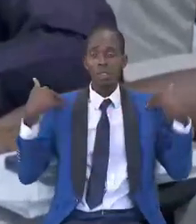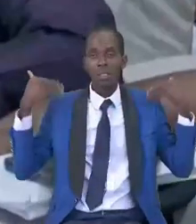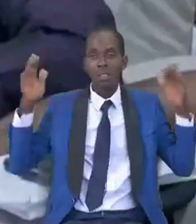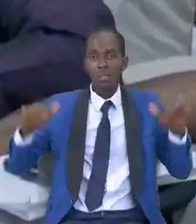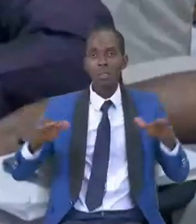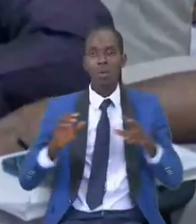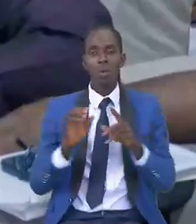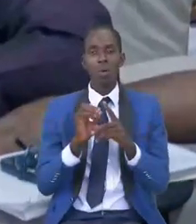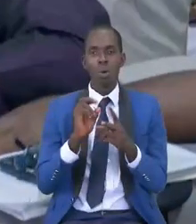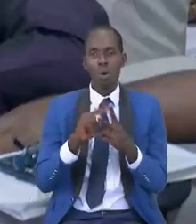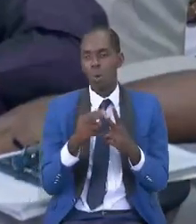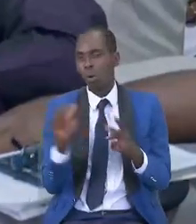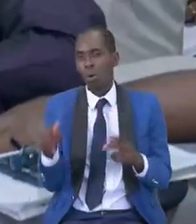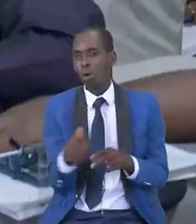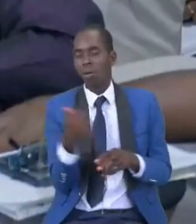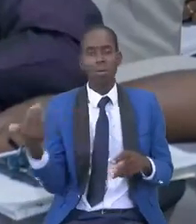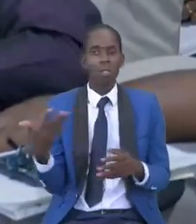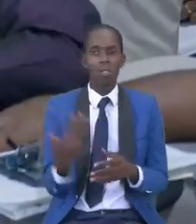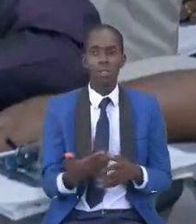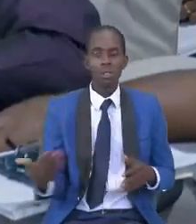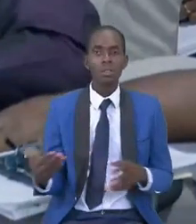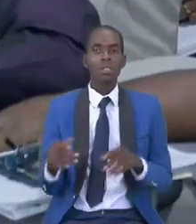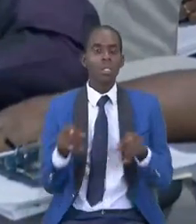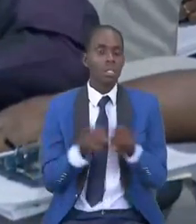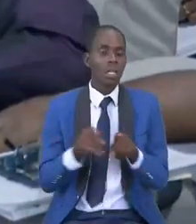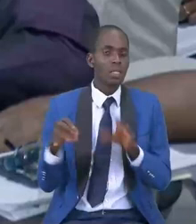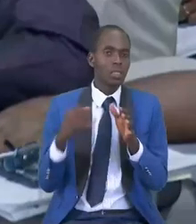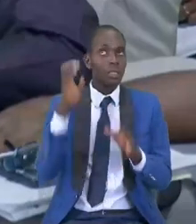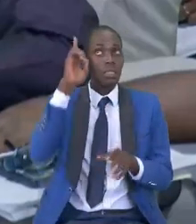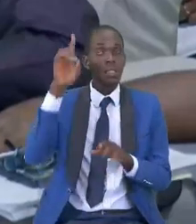envoyé une autre personnalité ou ceux qui ont,